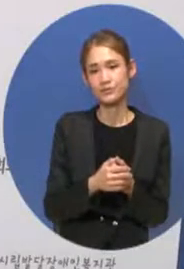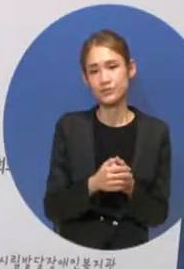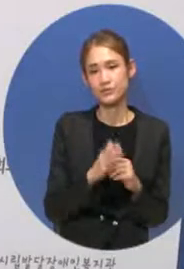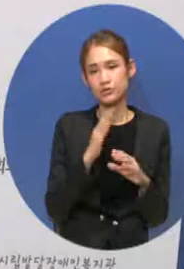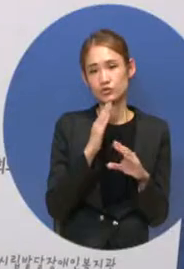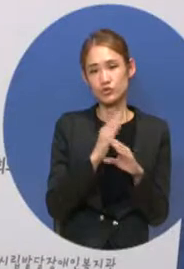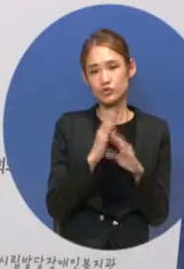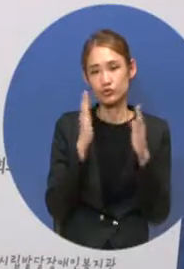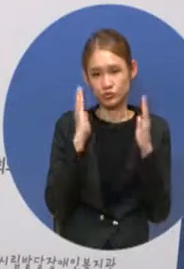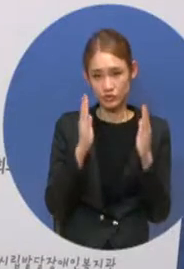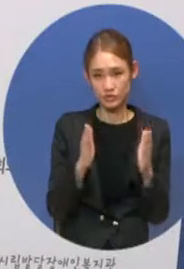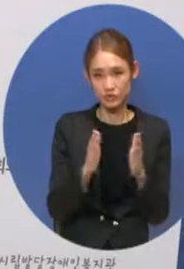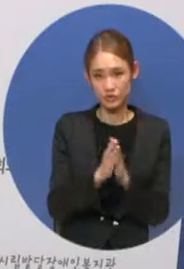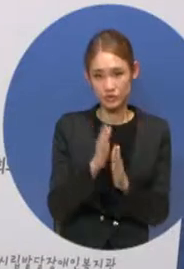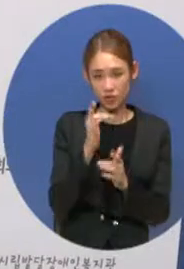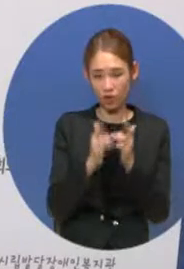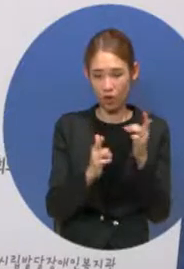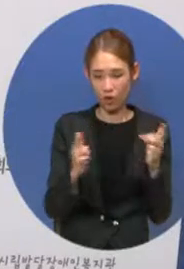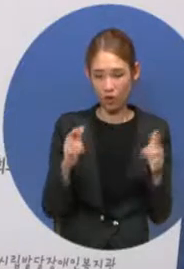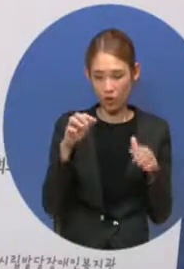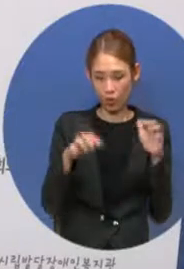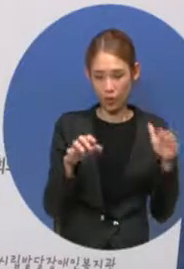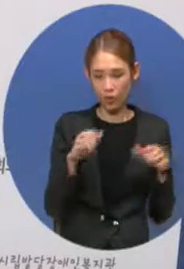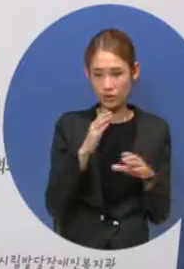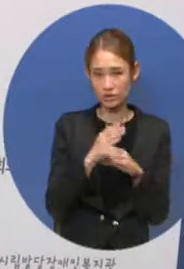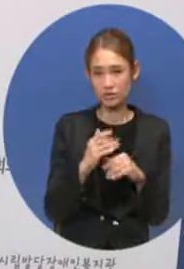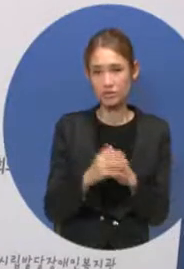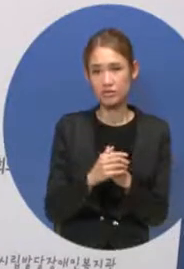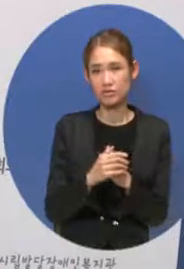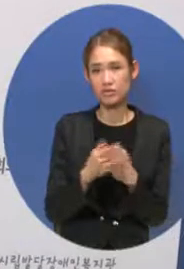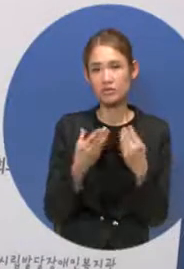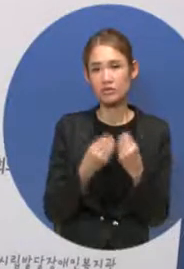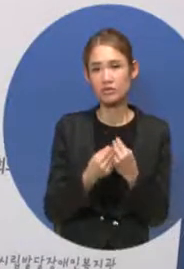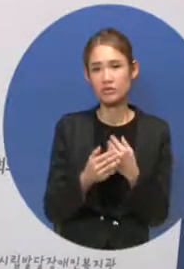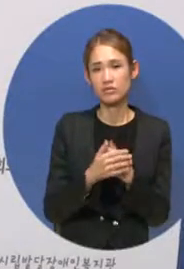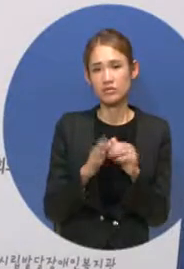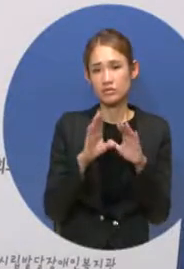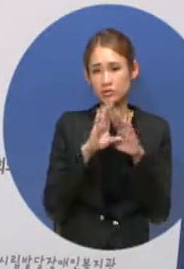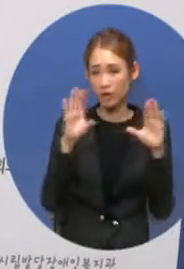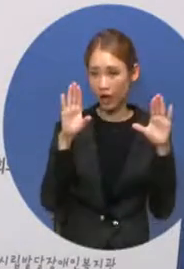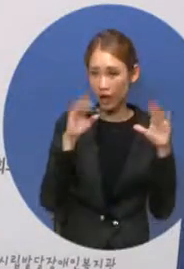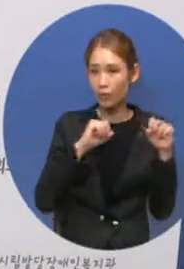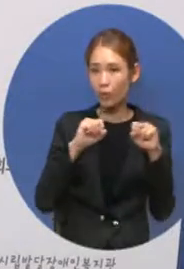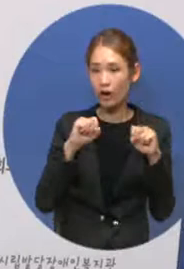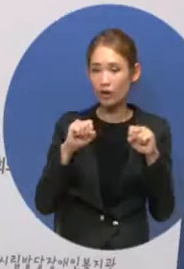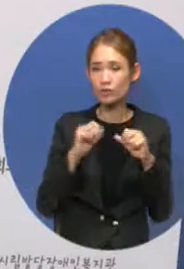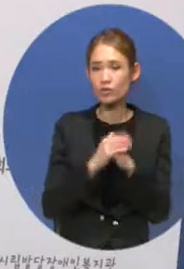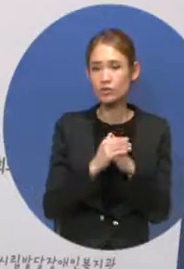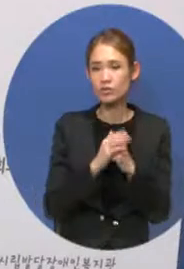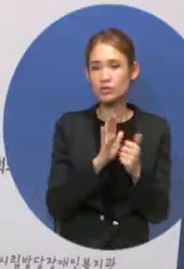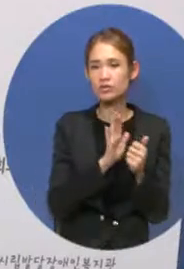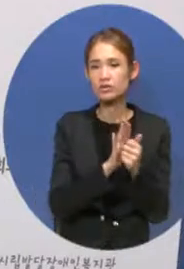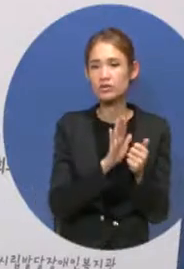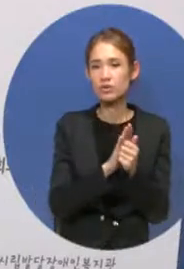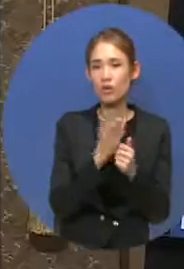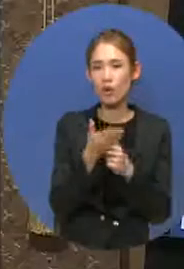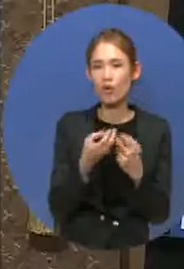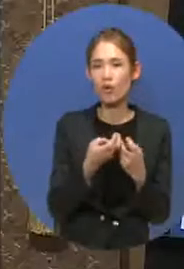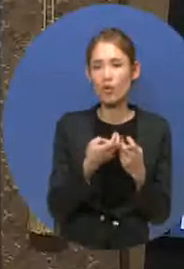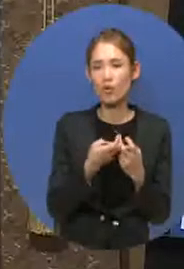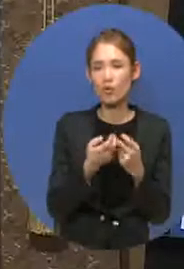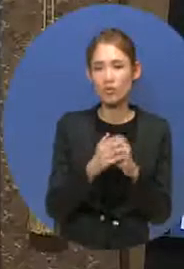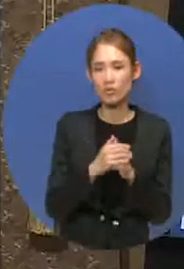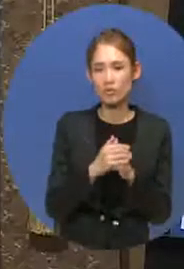중심으로 여러 기관에서 일을 하고 계신데요. 네. 예를 들면 나달동을 이분을 어떻게 지원해 줄까? 나달동은 주로